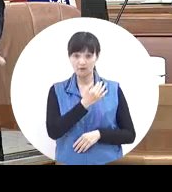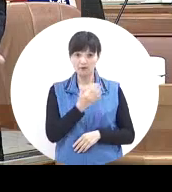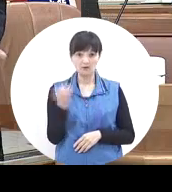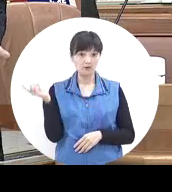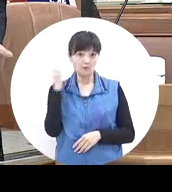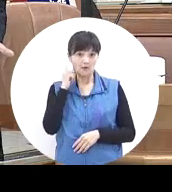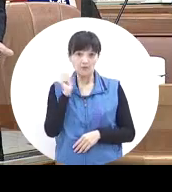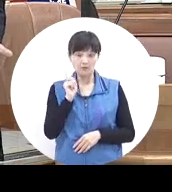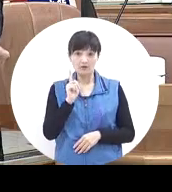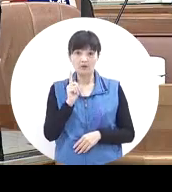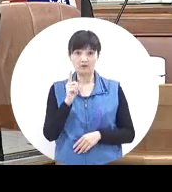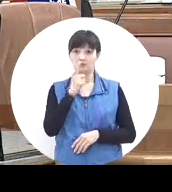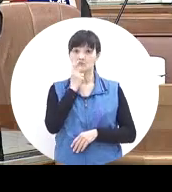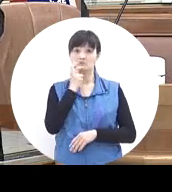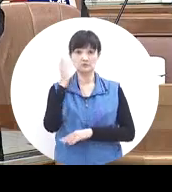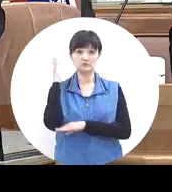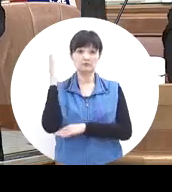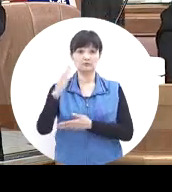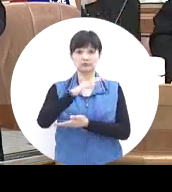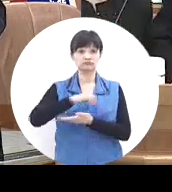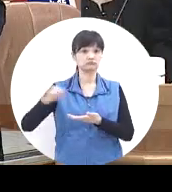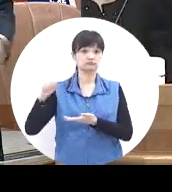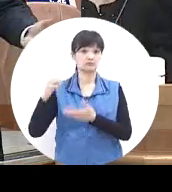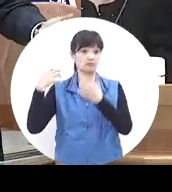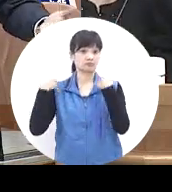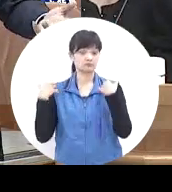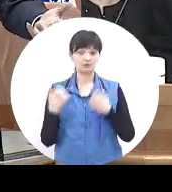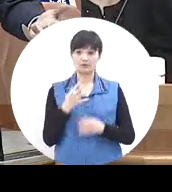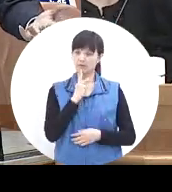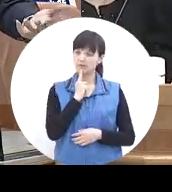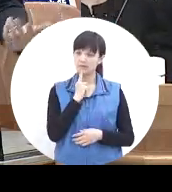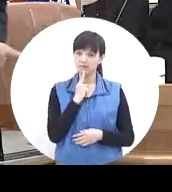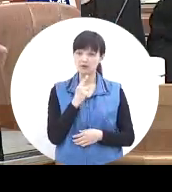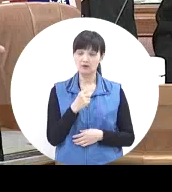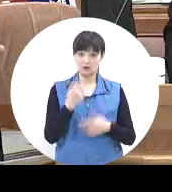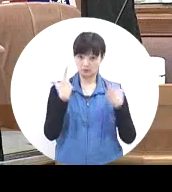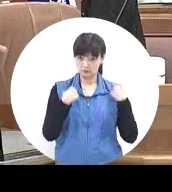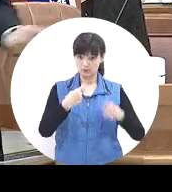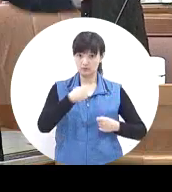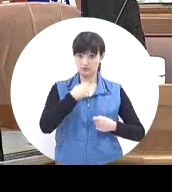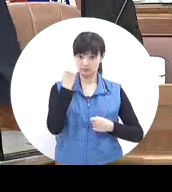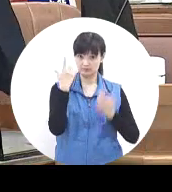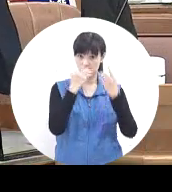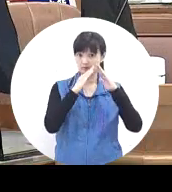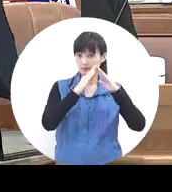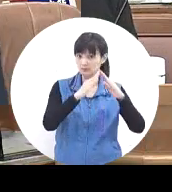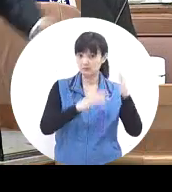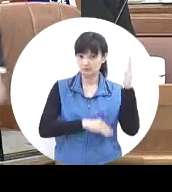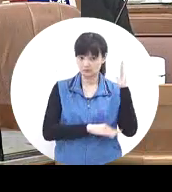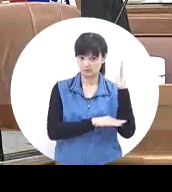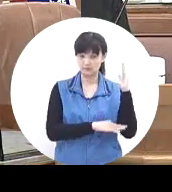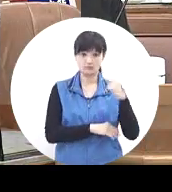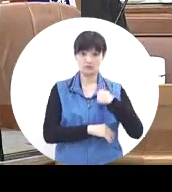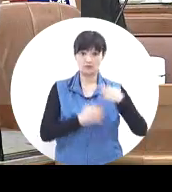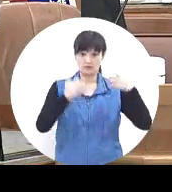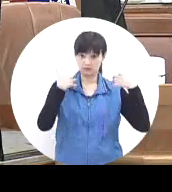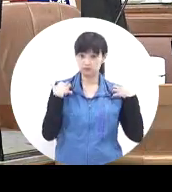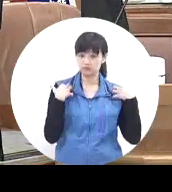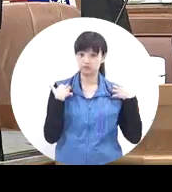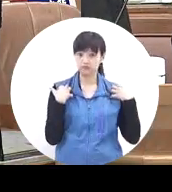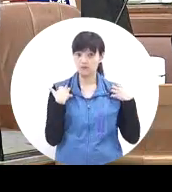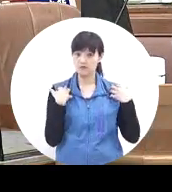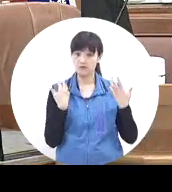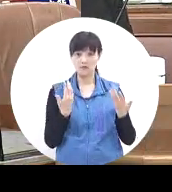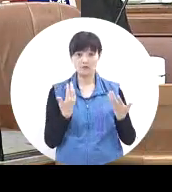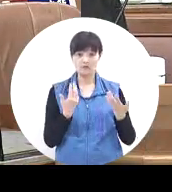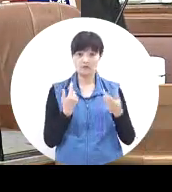来不做了，啊，怎么会是这样子啊？那会当做物件，咱新北市买走，即马叫中央走去。啊，为什么？市